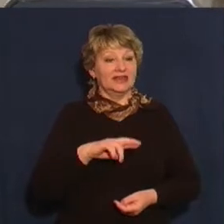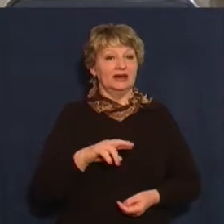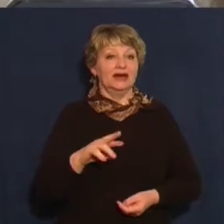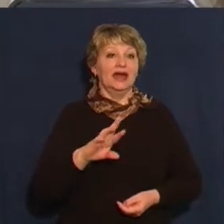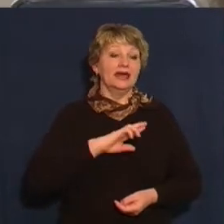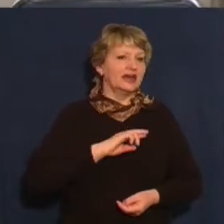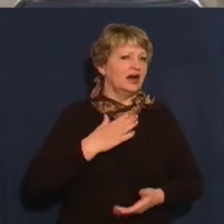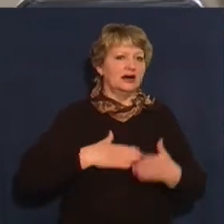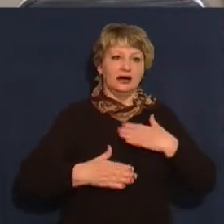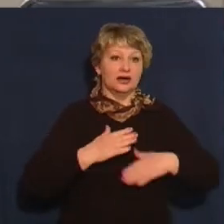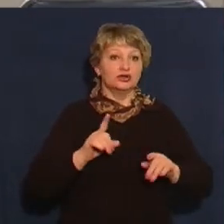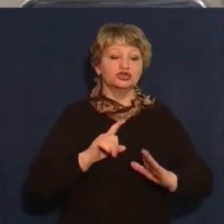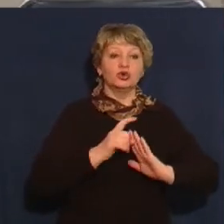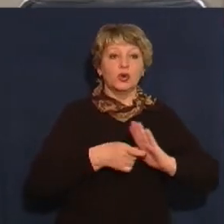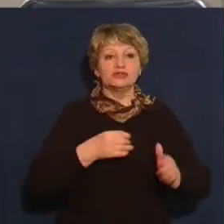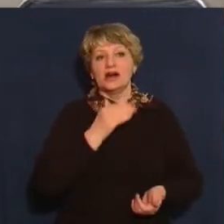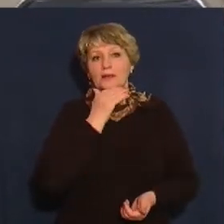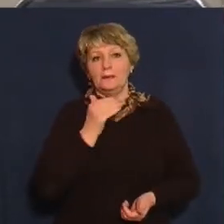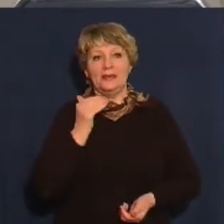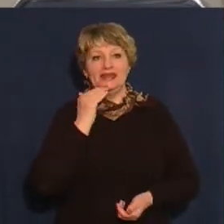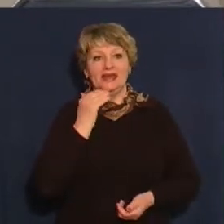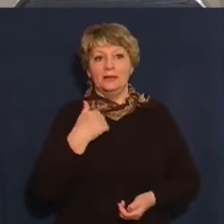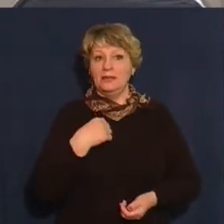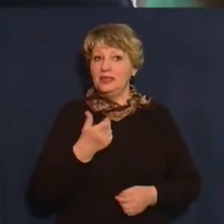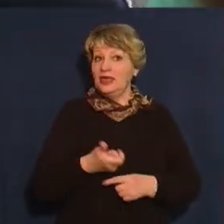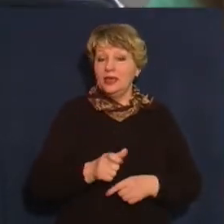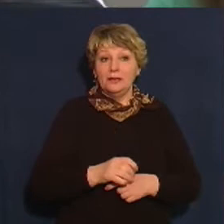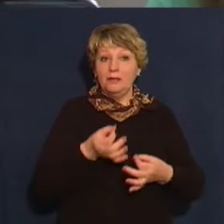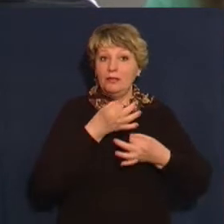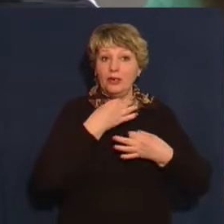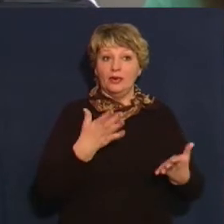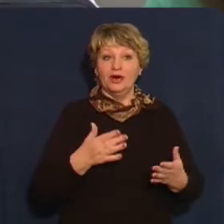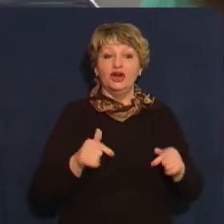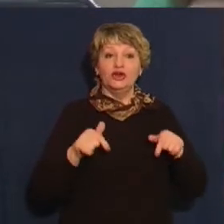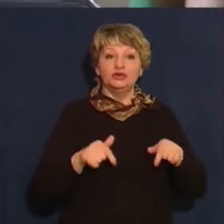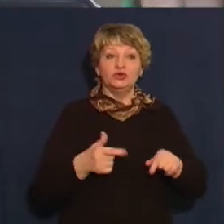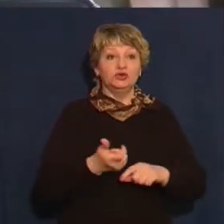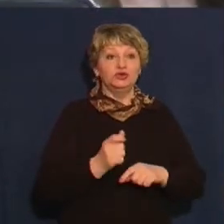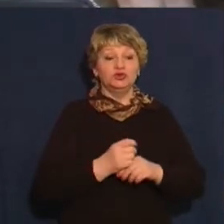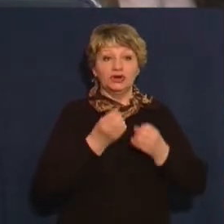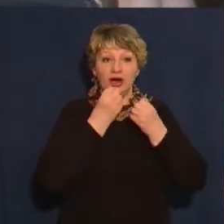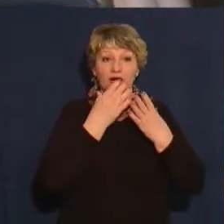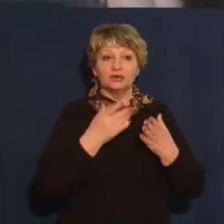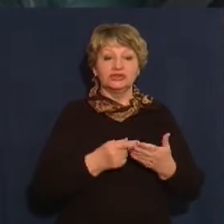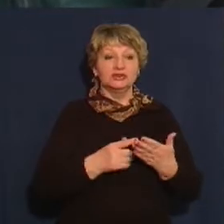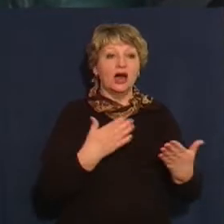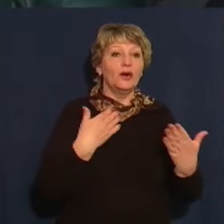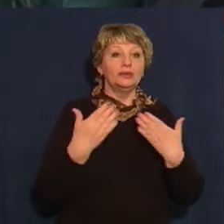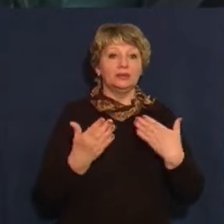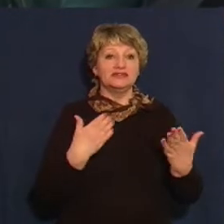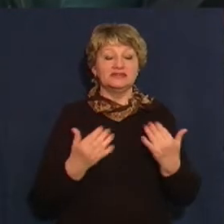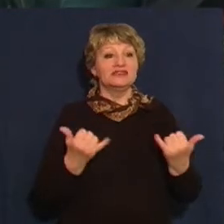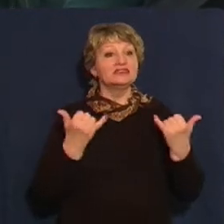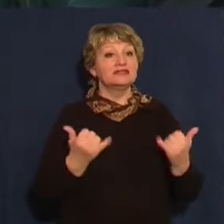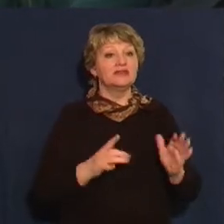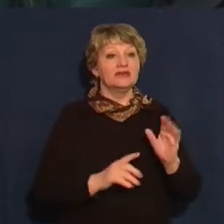рада, що дізналася про неї більше, і мені так сподобалось. Тут дуже добра атмосфера, мені так здається. Сьогодні в